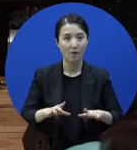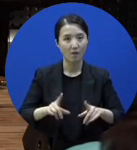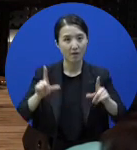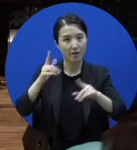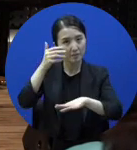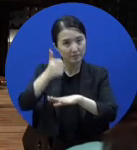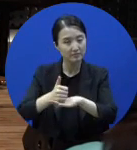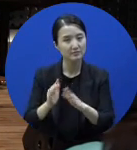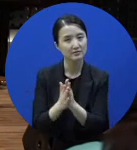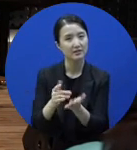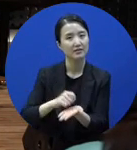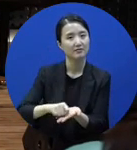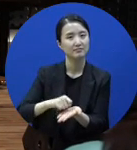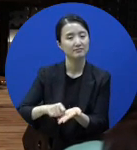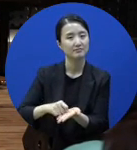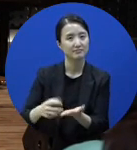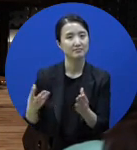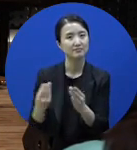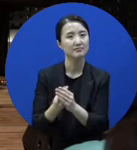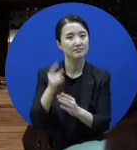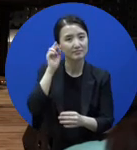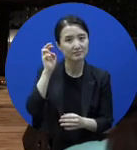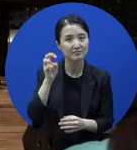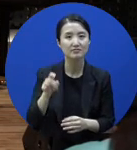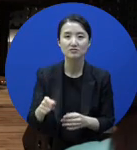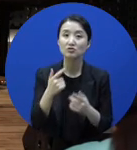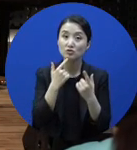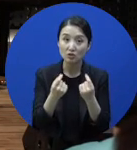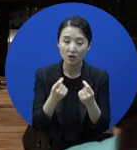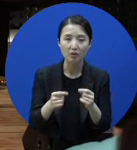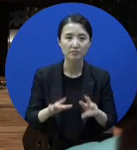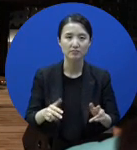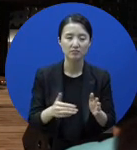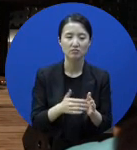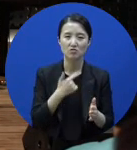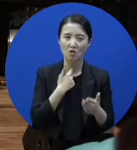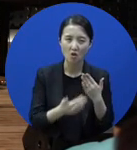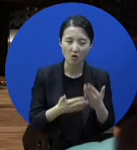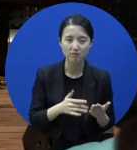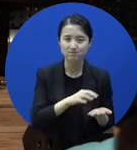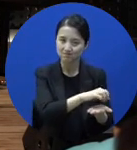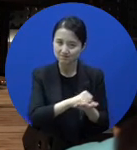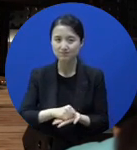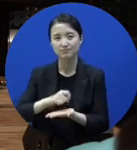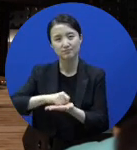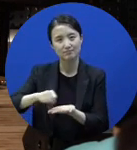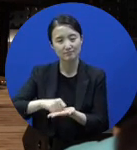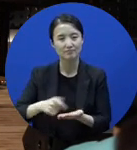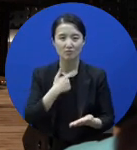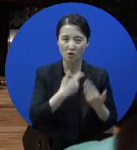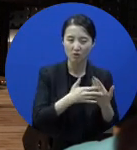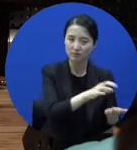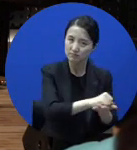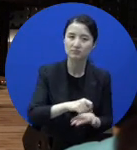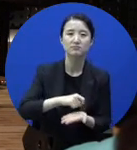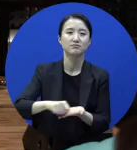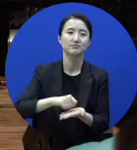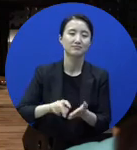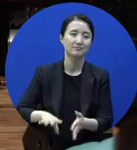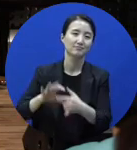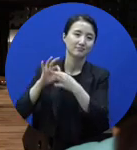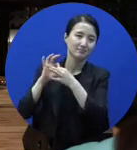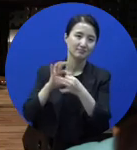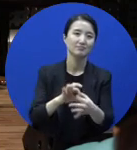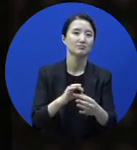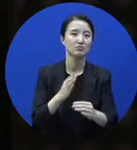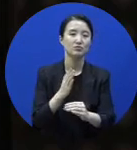것들이 이제 만들어지는 시장을 갖고 있습니다. 그래서 우리가 이제 직업을 찾기 위한 어떤 여러 가지 방법들이 존재하는 것